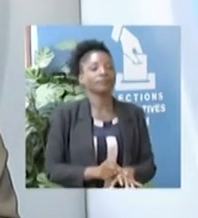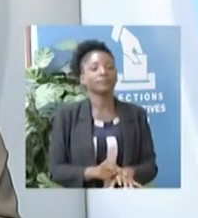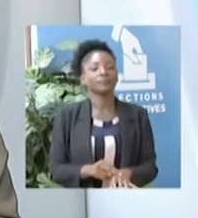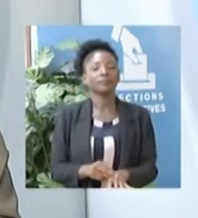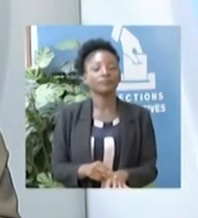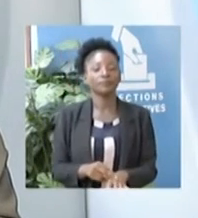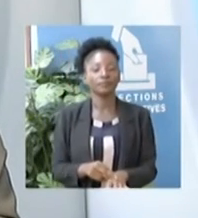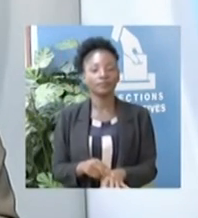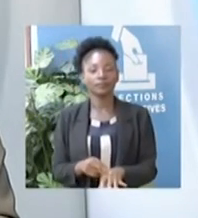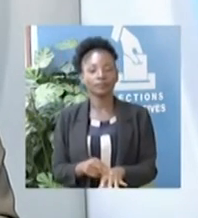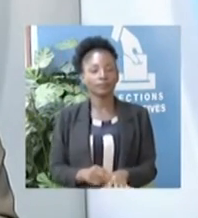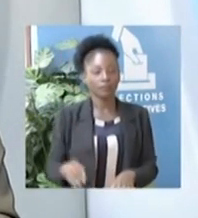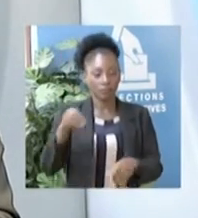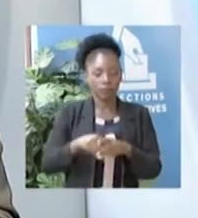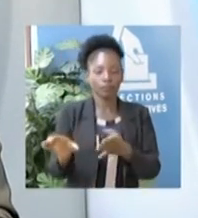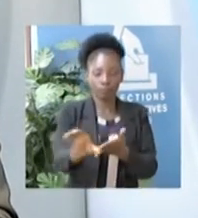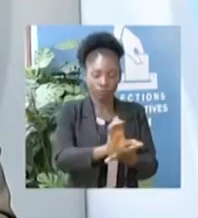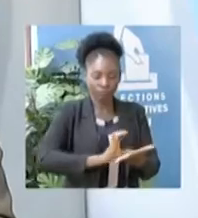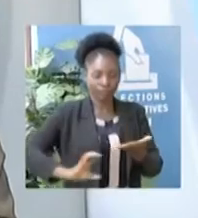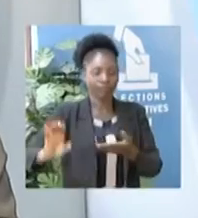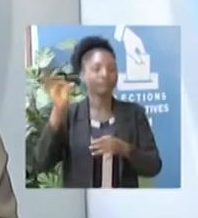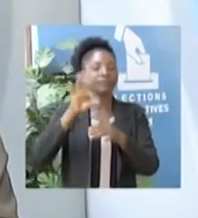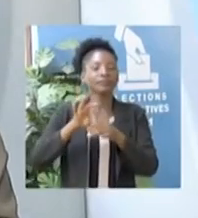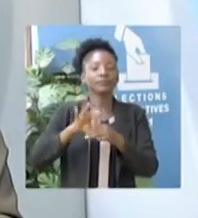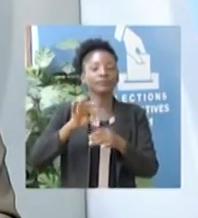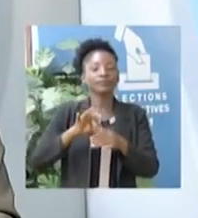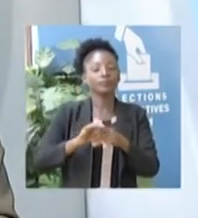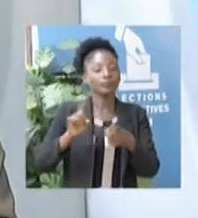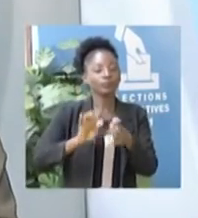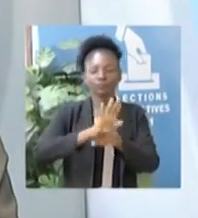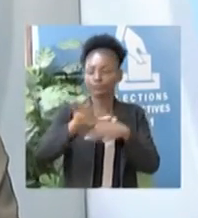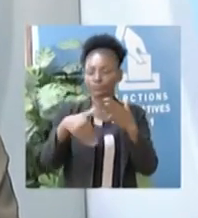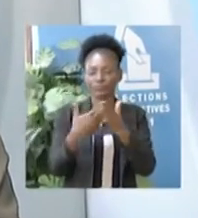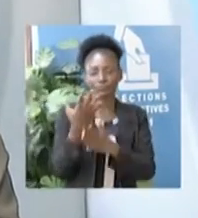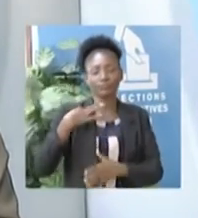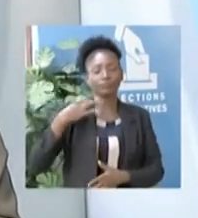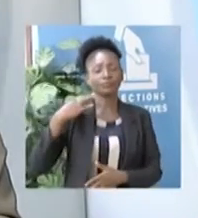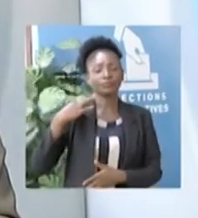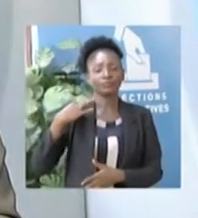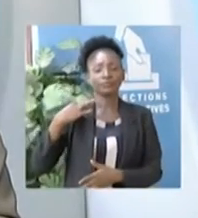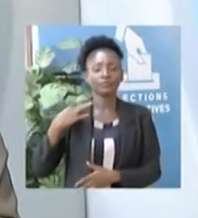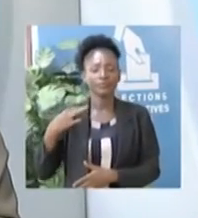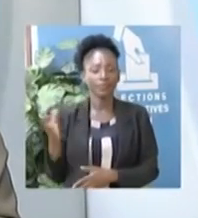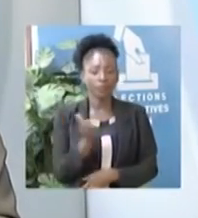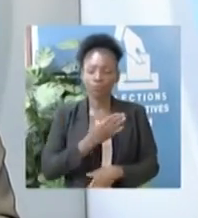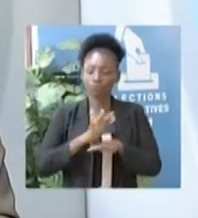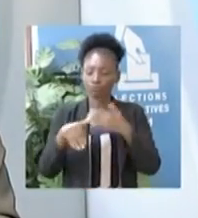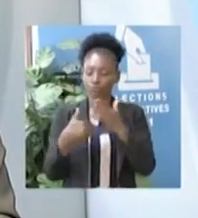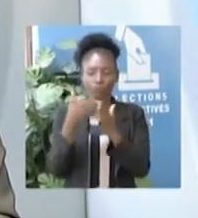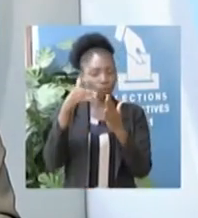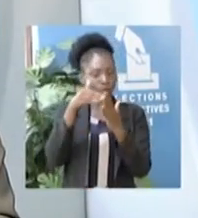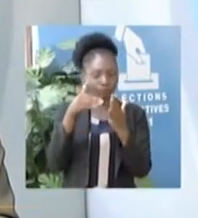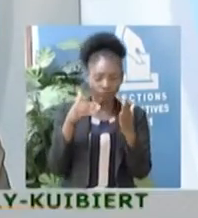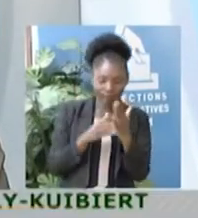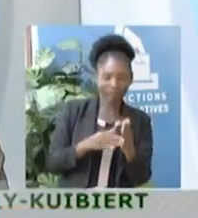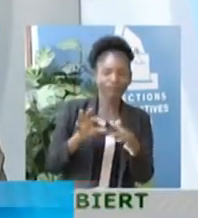appartient, dans une circonscription électorale donnée, à tout candidat ou à toute liste de candidats de la